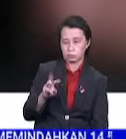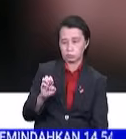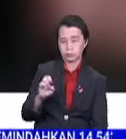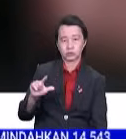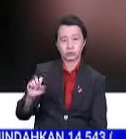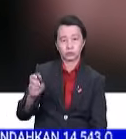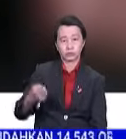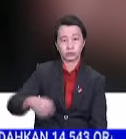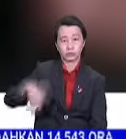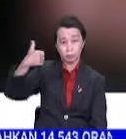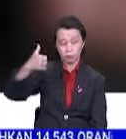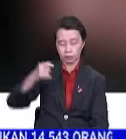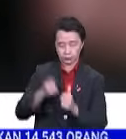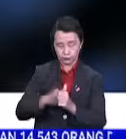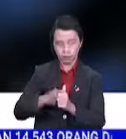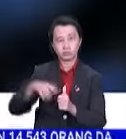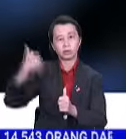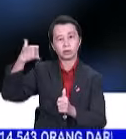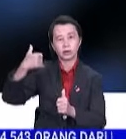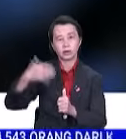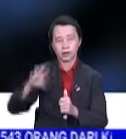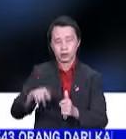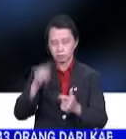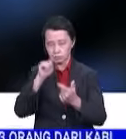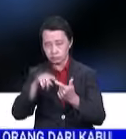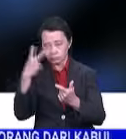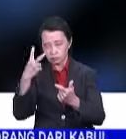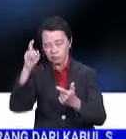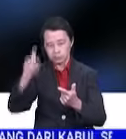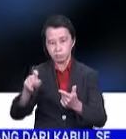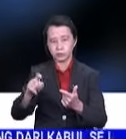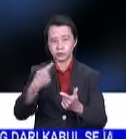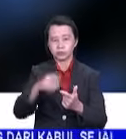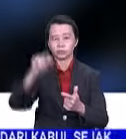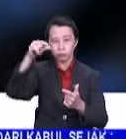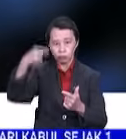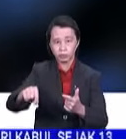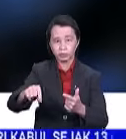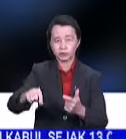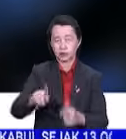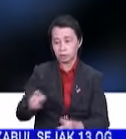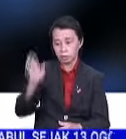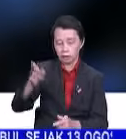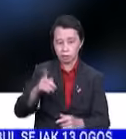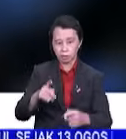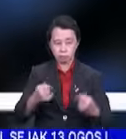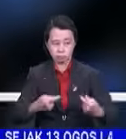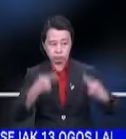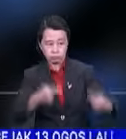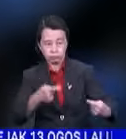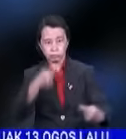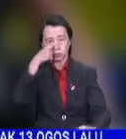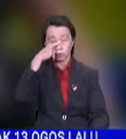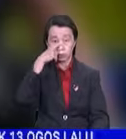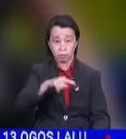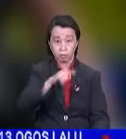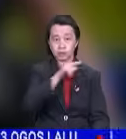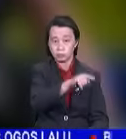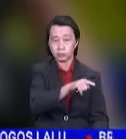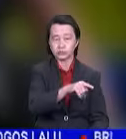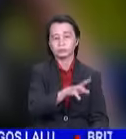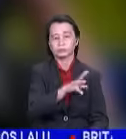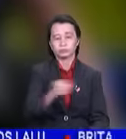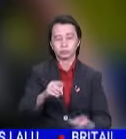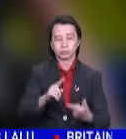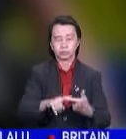sudah memenangi berlawanan pertama sekaligus hanya memerlukan kemenangan kedua untuk layak dia bakal menentang atlet Thailand bisa Nuh wafat